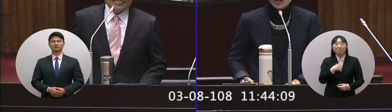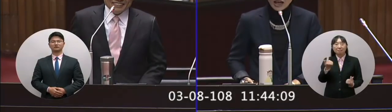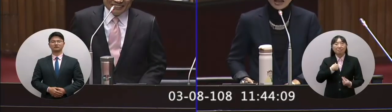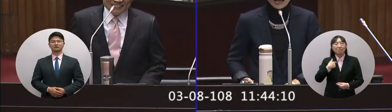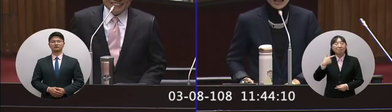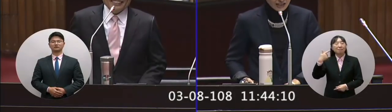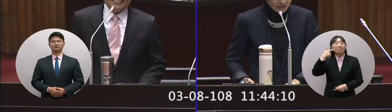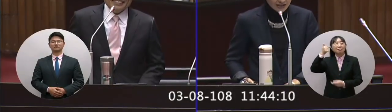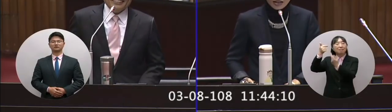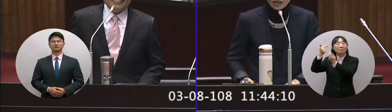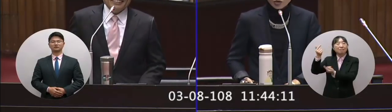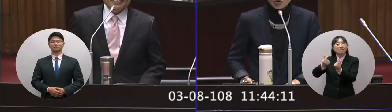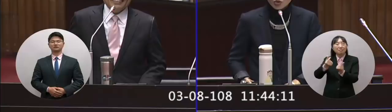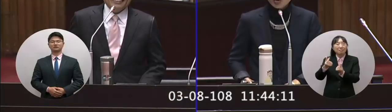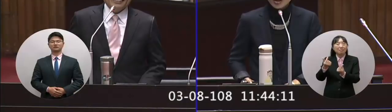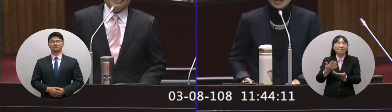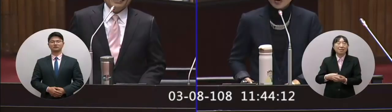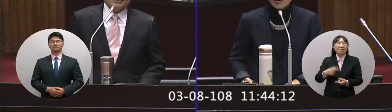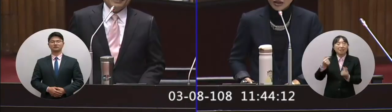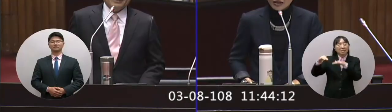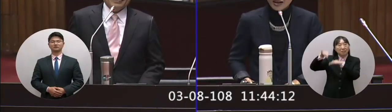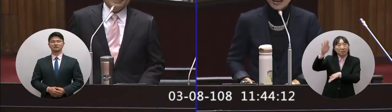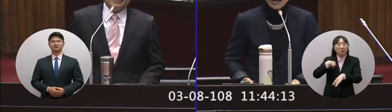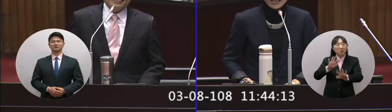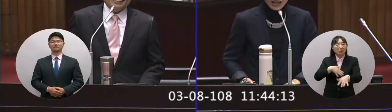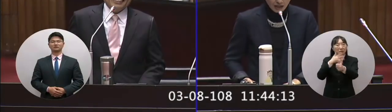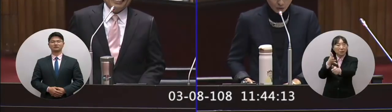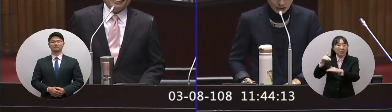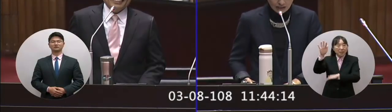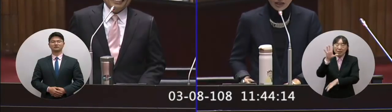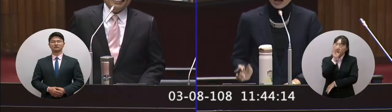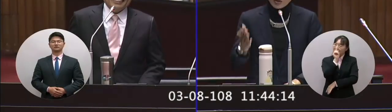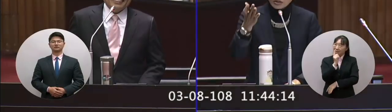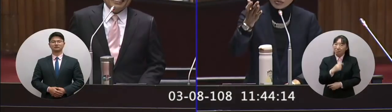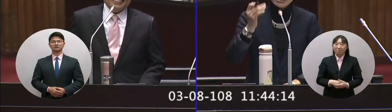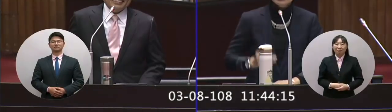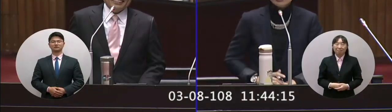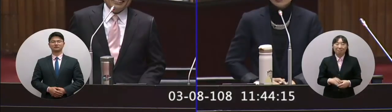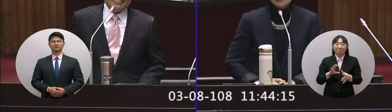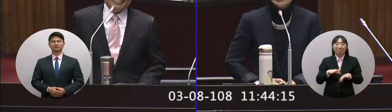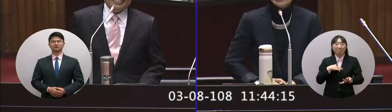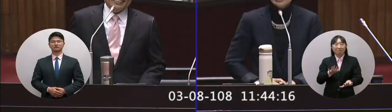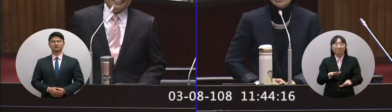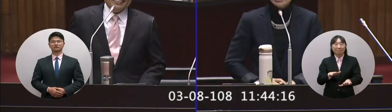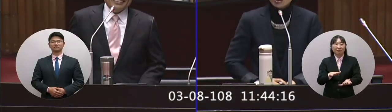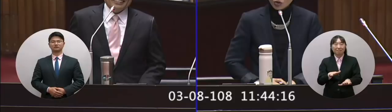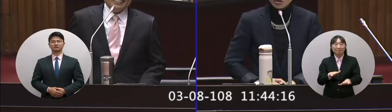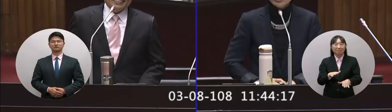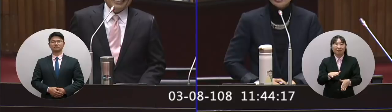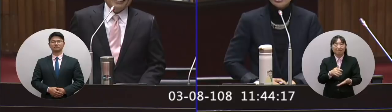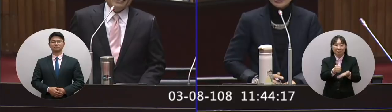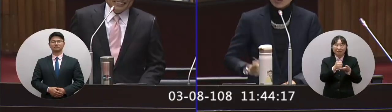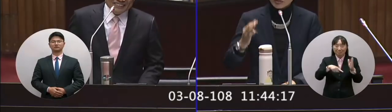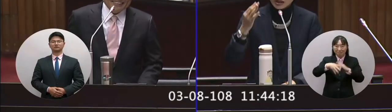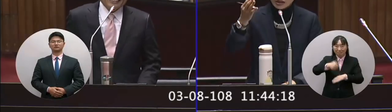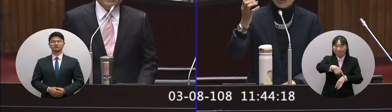叔叔一样，在这里质询叔叔好像怪怪的哈。那我想这样啦哈，我是不是请苏院长您先请坐